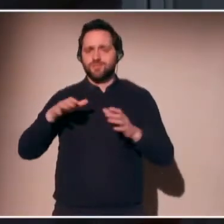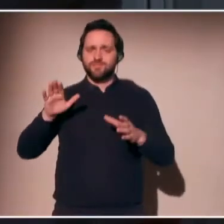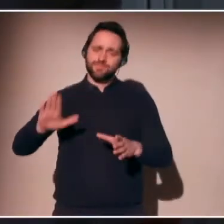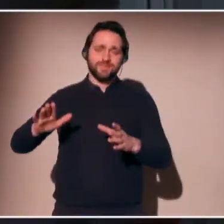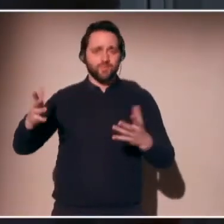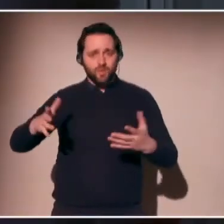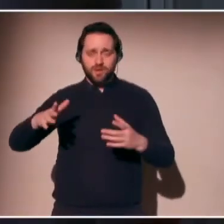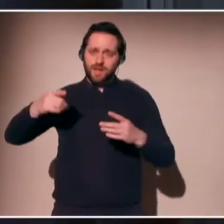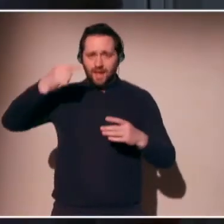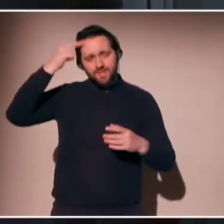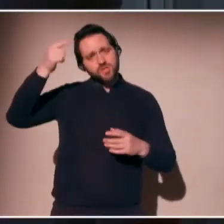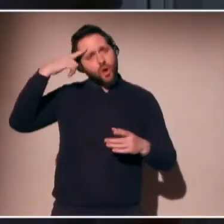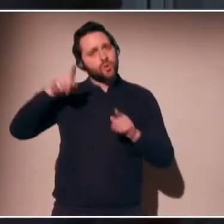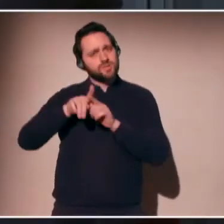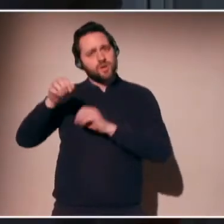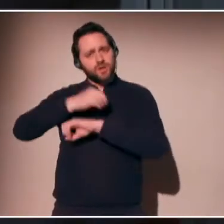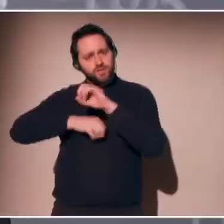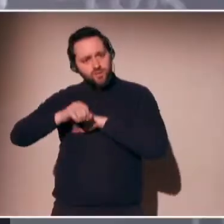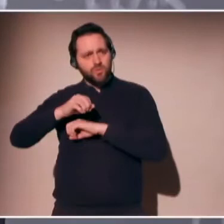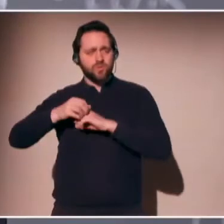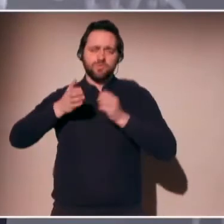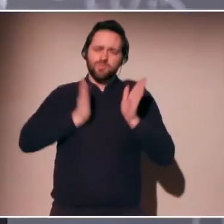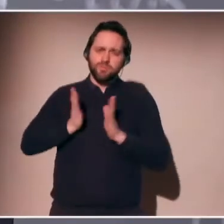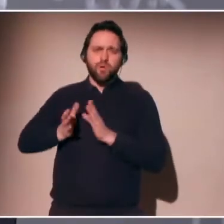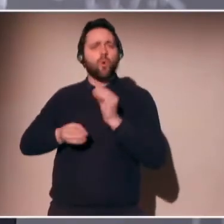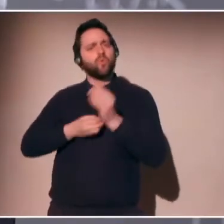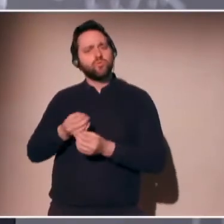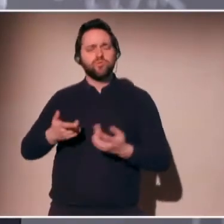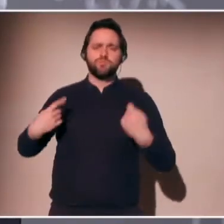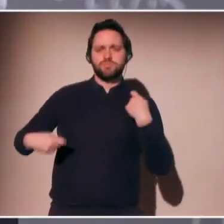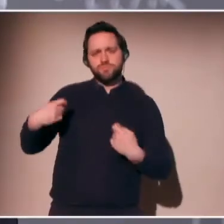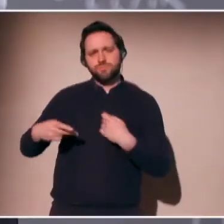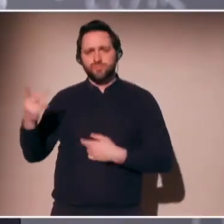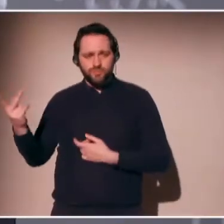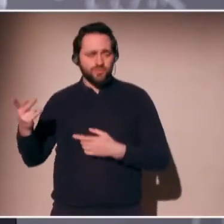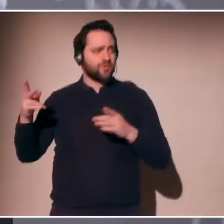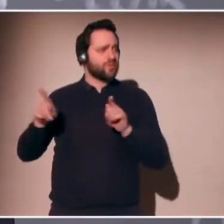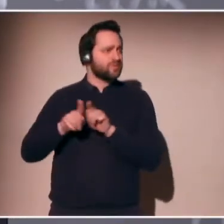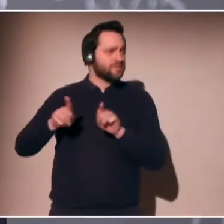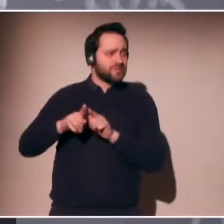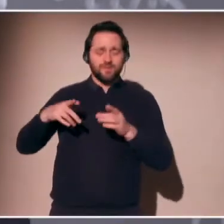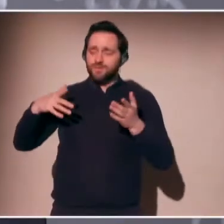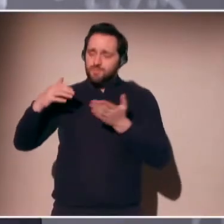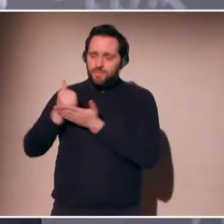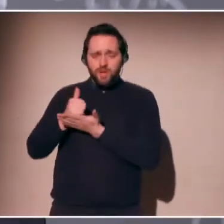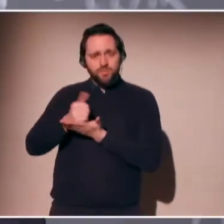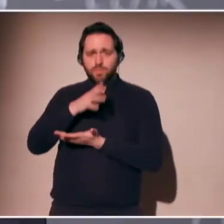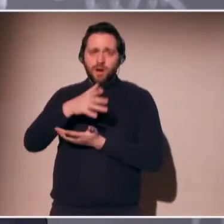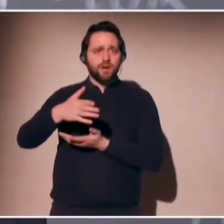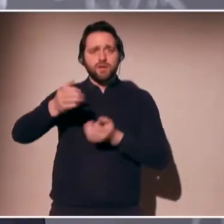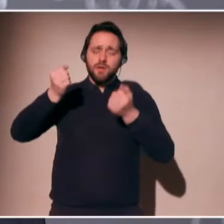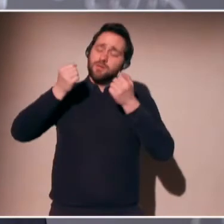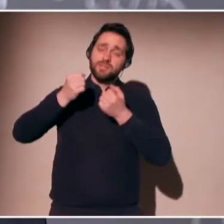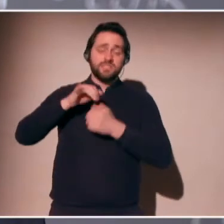est parfois structurée, moins structurée, qu'on ne peut pas piloter en sachant exactement ce qu'elle va sortir à la fin. Et donc, elle a beaucoup de points communs avec les